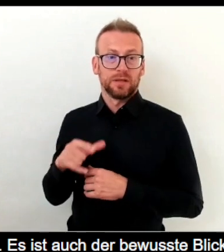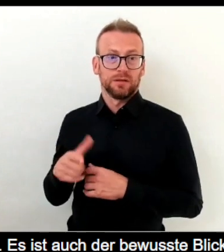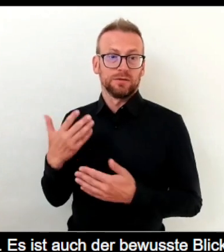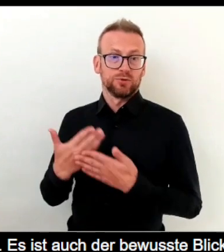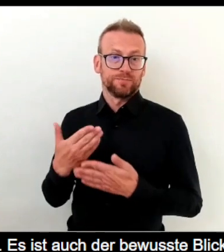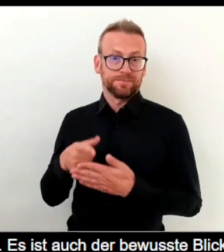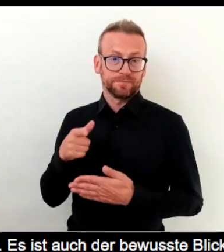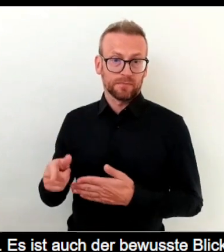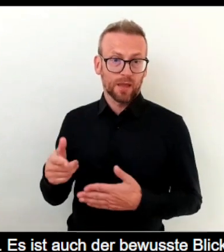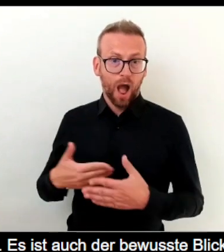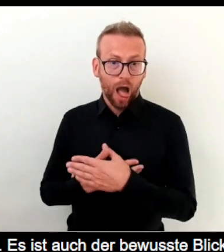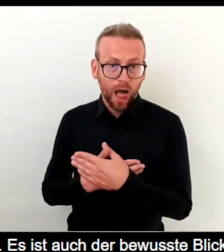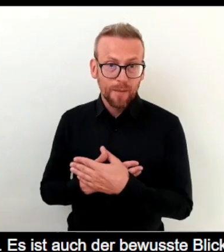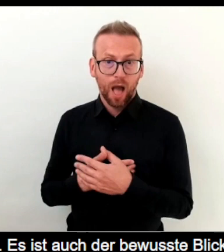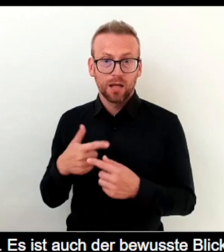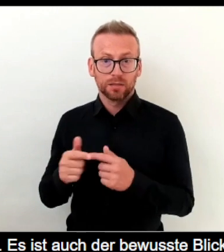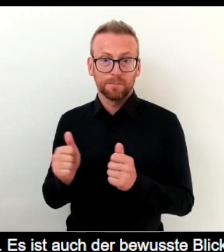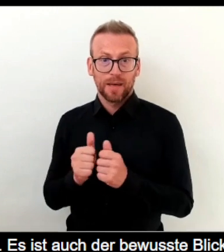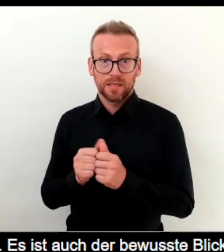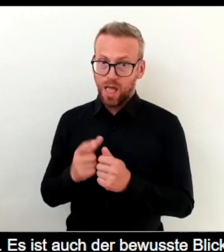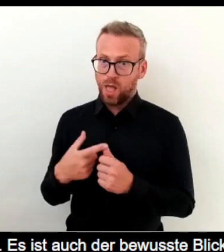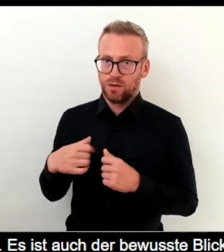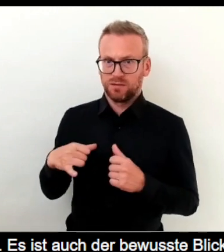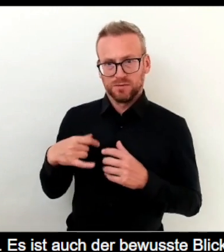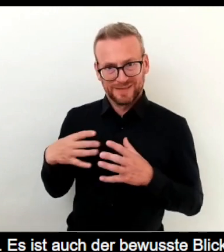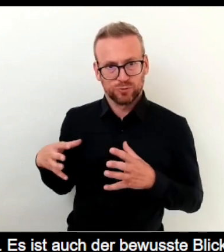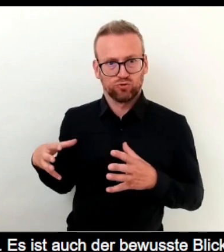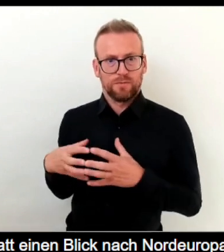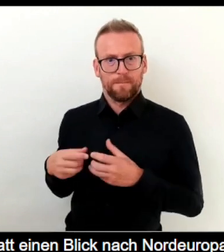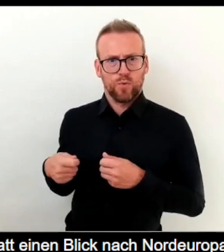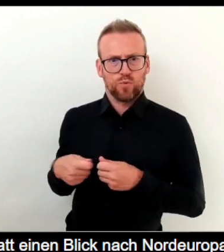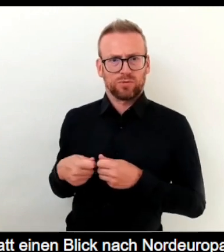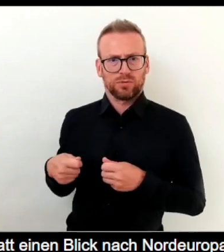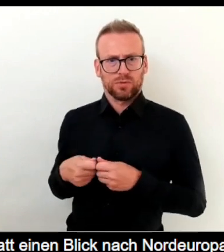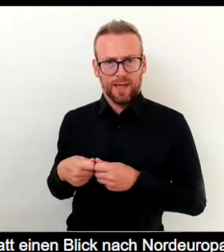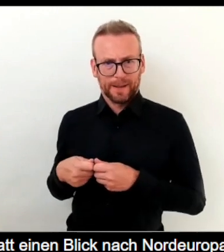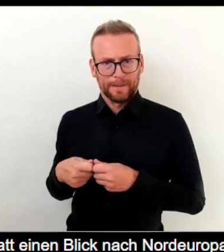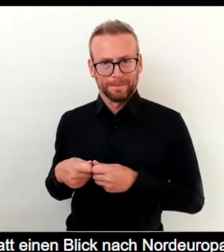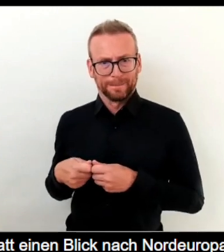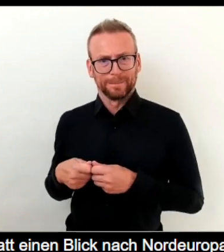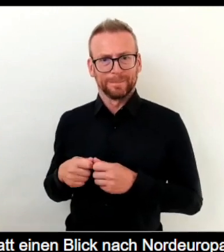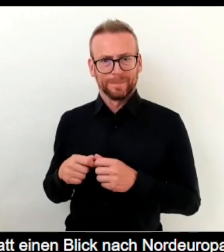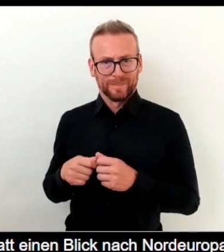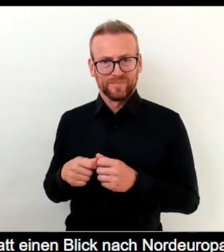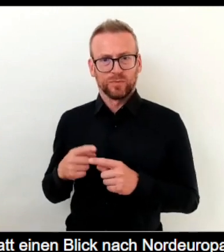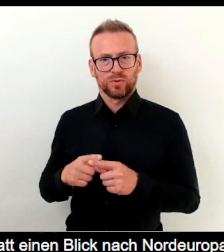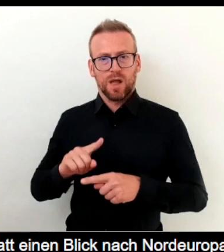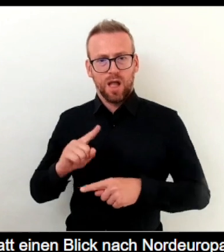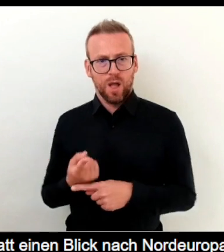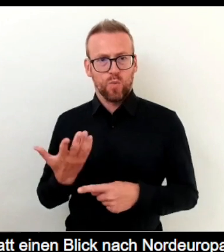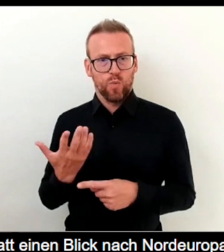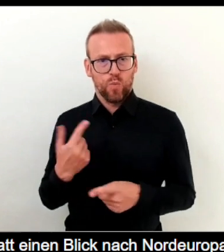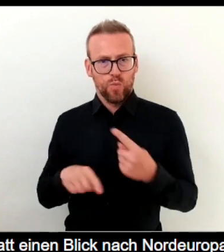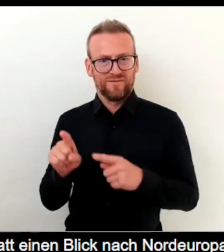Freude oder, ich weiß nicht, zu welchem anderen Grund, hat man noch einmal das Essen, das Franz Josef Strauß damals bei seinem Besuch bei Hoca bekommen hat.